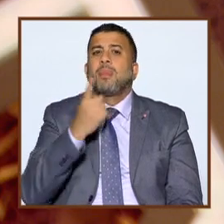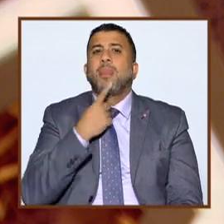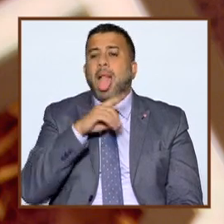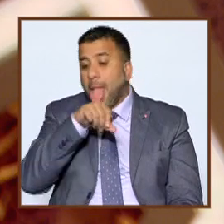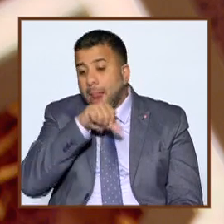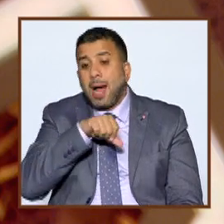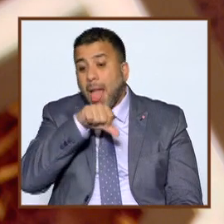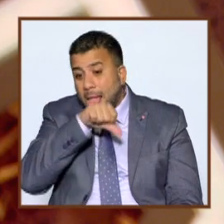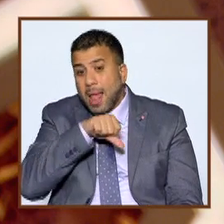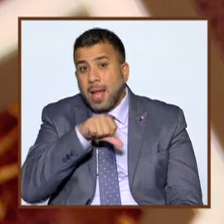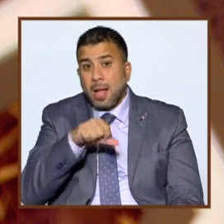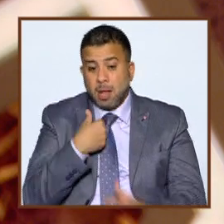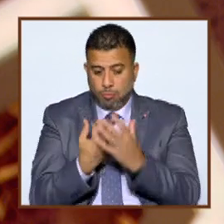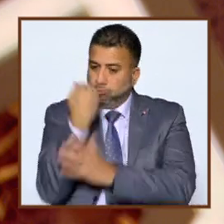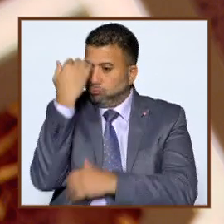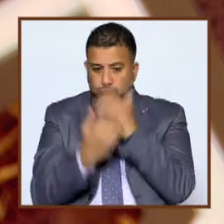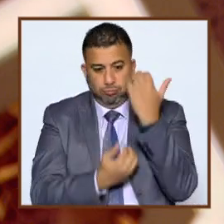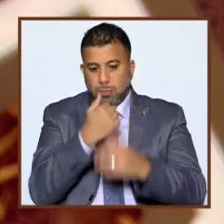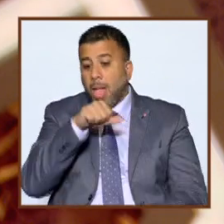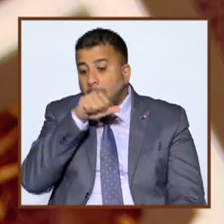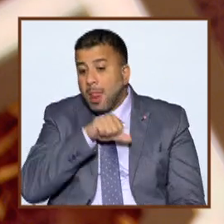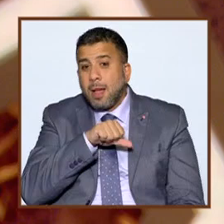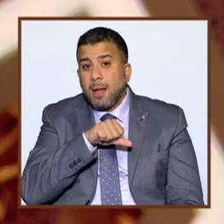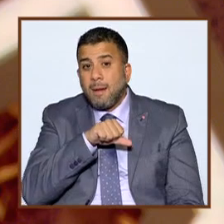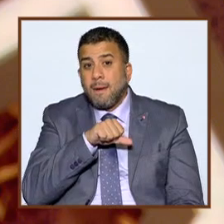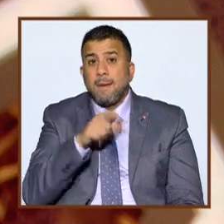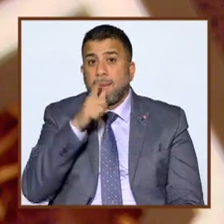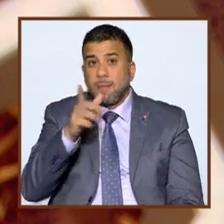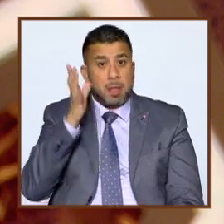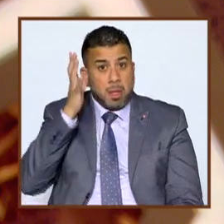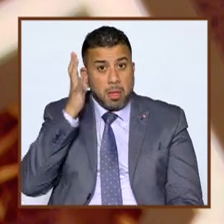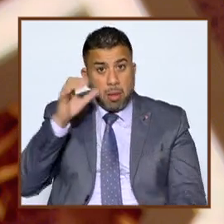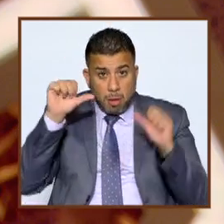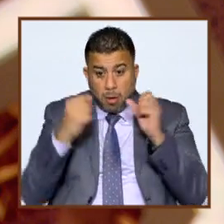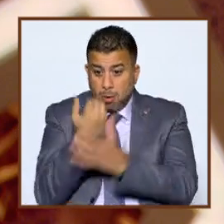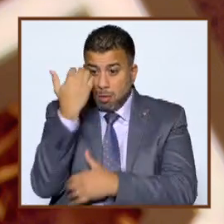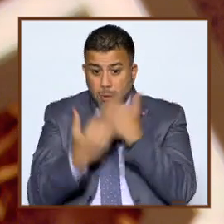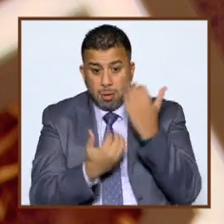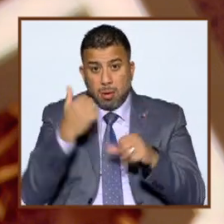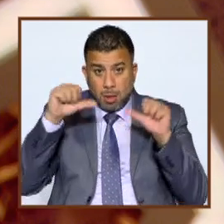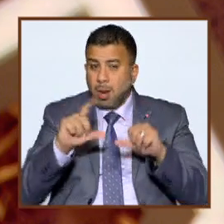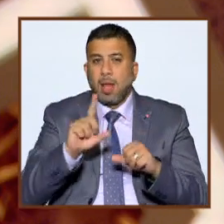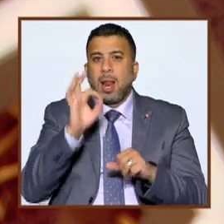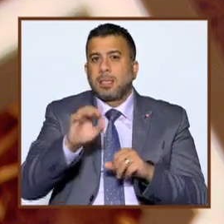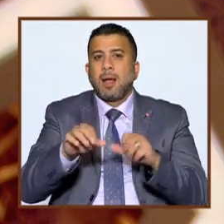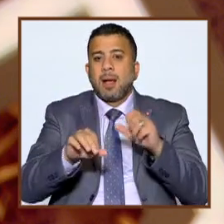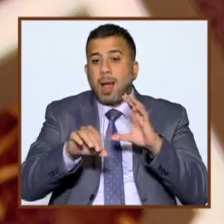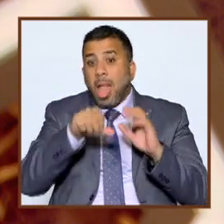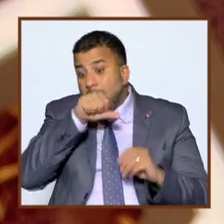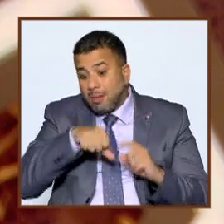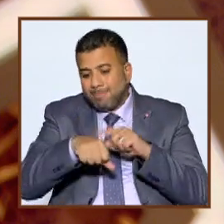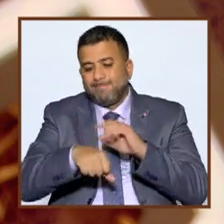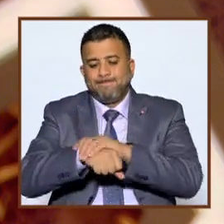إذا وقع على يد المتوضئ فإن وضوءه لا ينتقض، وإنما يجب عليه أن يغسل يده، أن